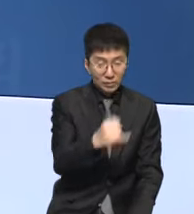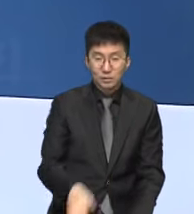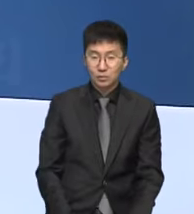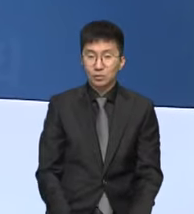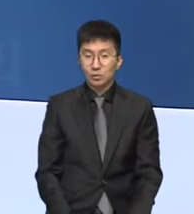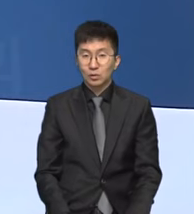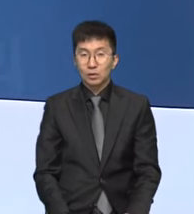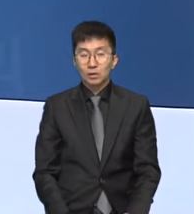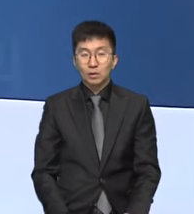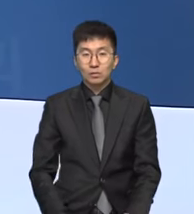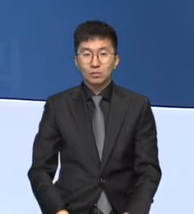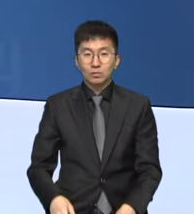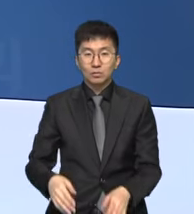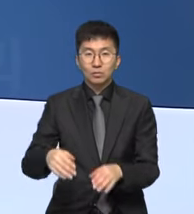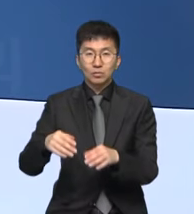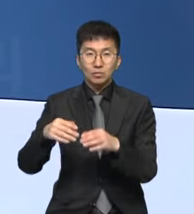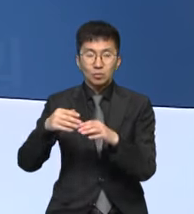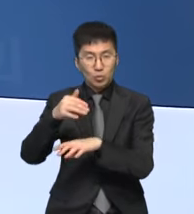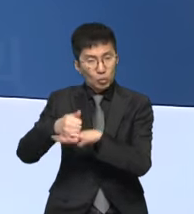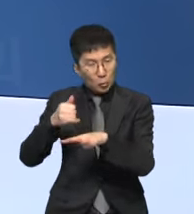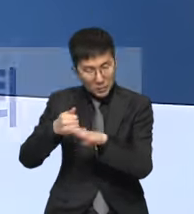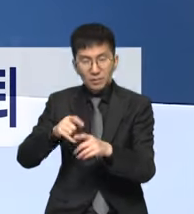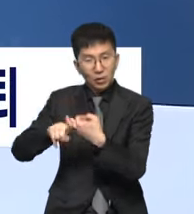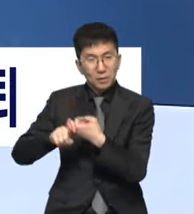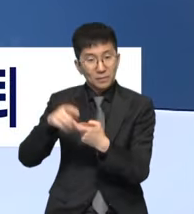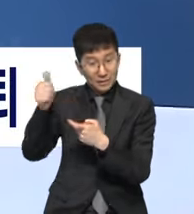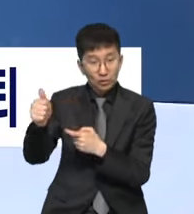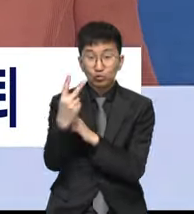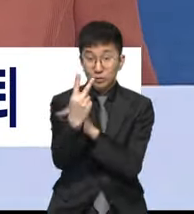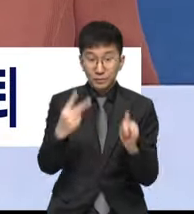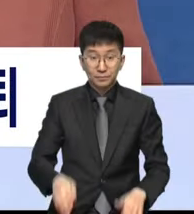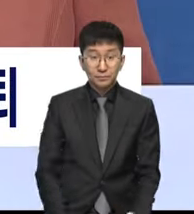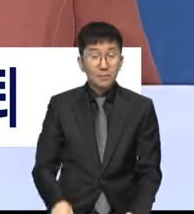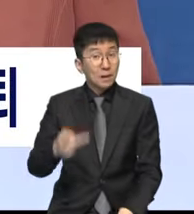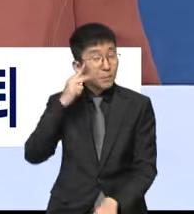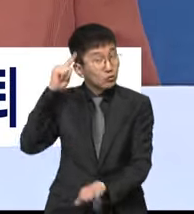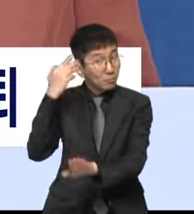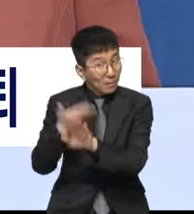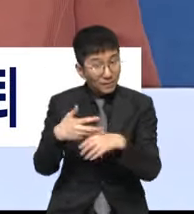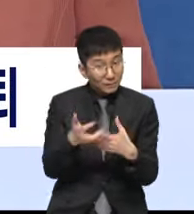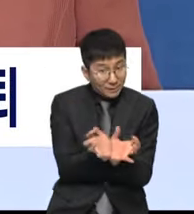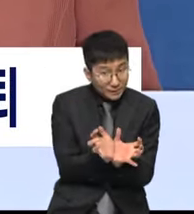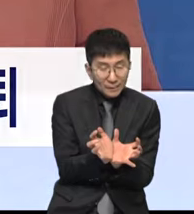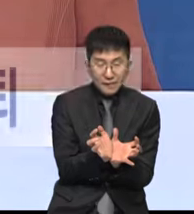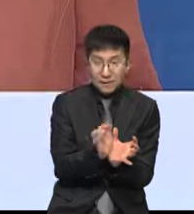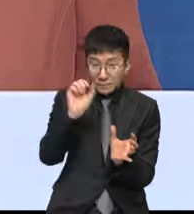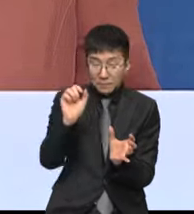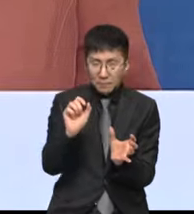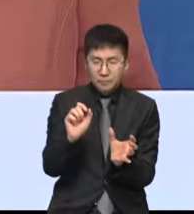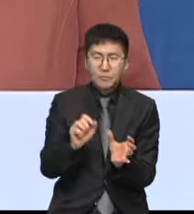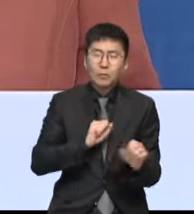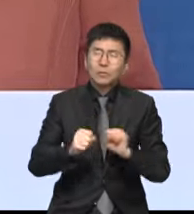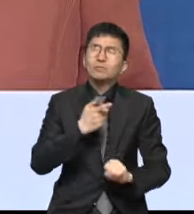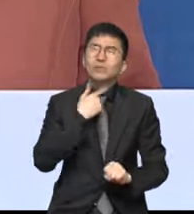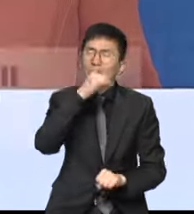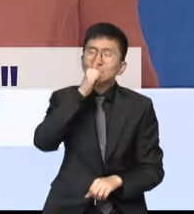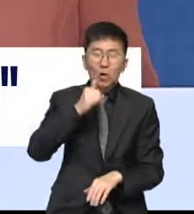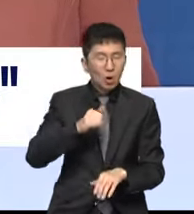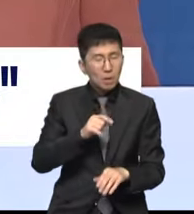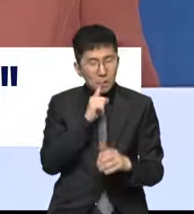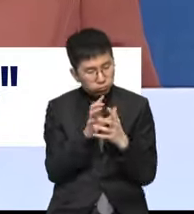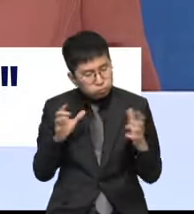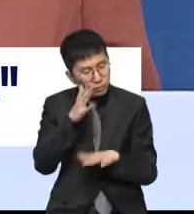전국농민회 총연맹 구례군 농민회장. 반미단체 활동 이력 등이 논란되자 잇따라 자진사퇴했습니다. 두 사람을